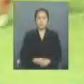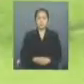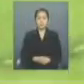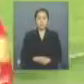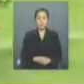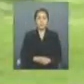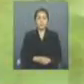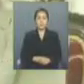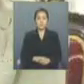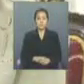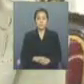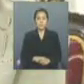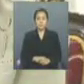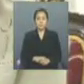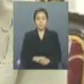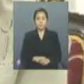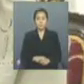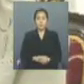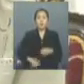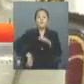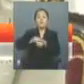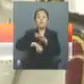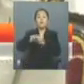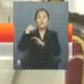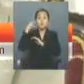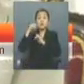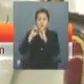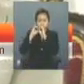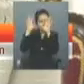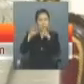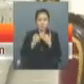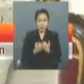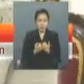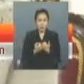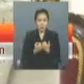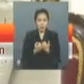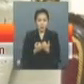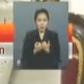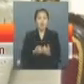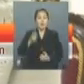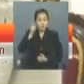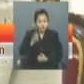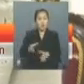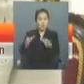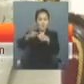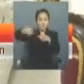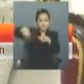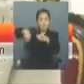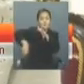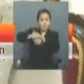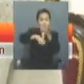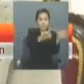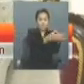ของฟุตบอลหญิงเนี่ยสิ่งแรกเลยที่เห็นเป็นรูปธรรมเนี่ยก็คือว่าต้องพัฒนาทีมแต่ละสโมสรเนี่ยให้